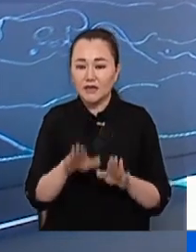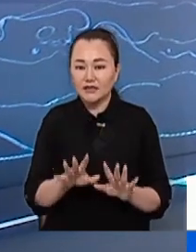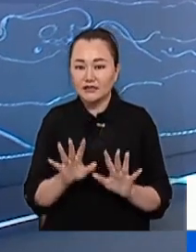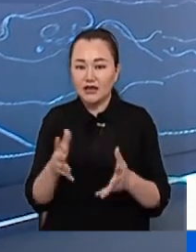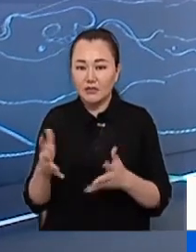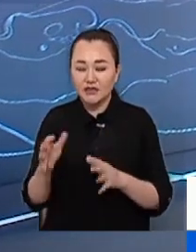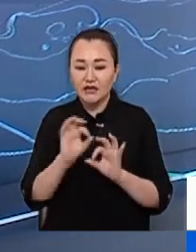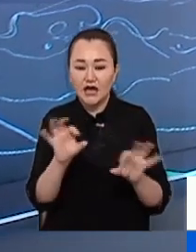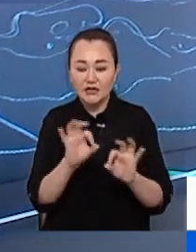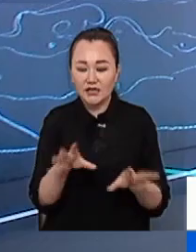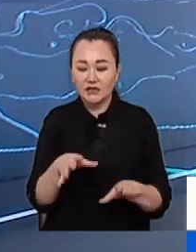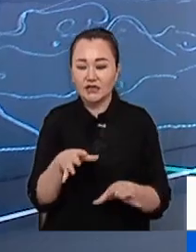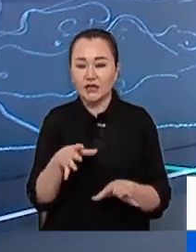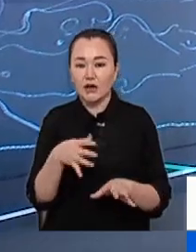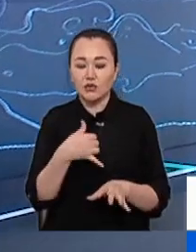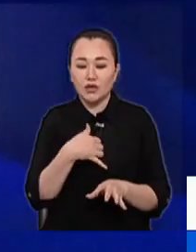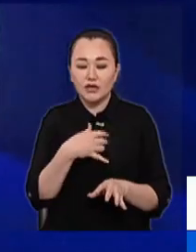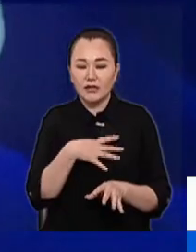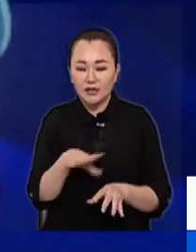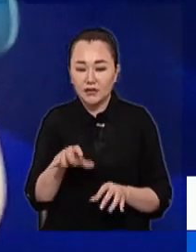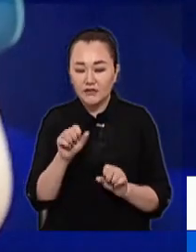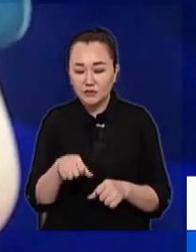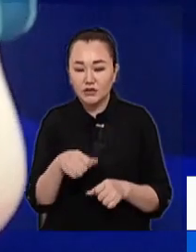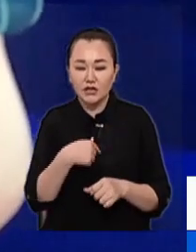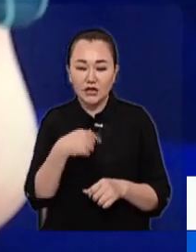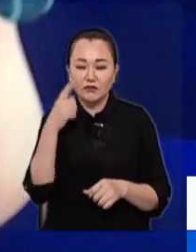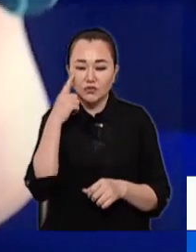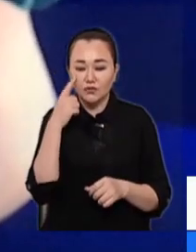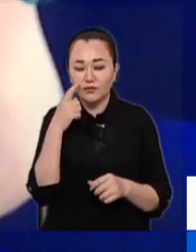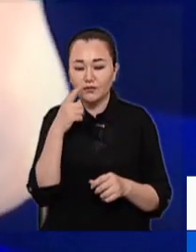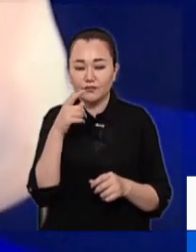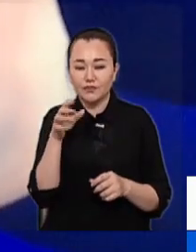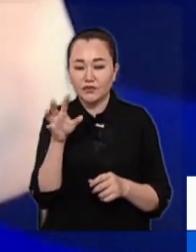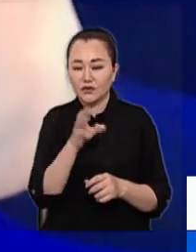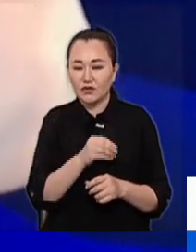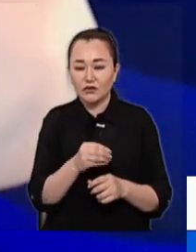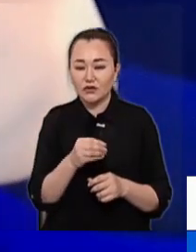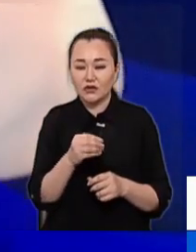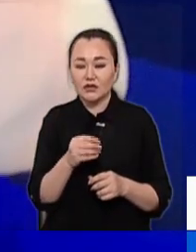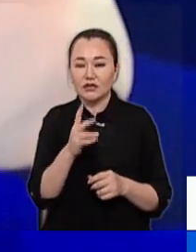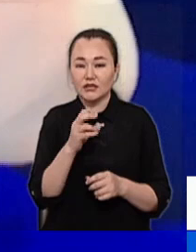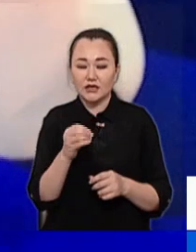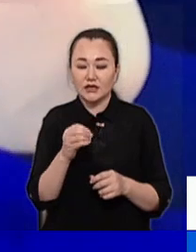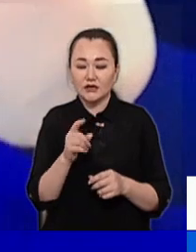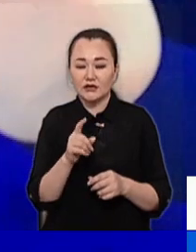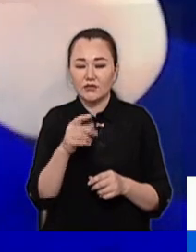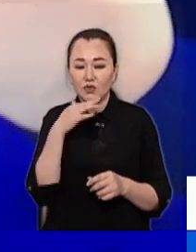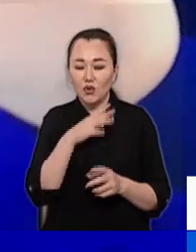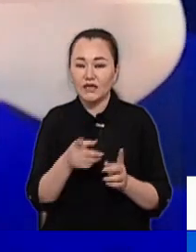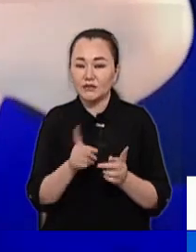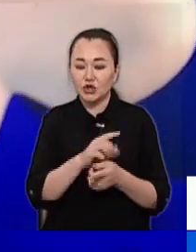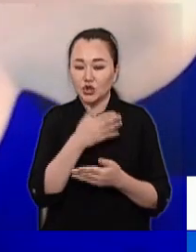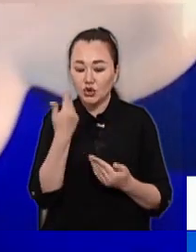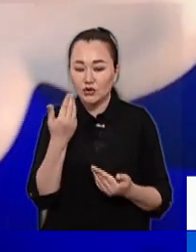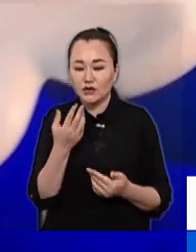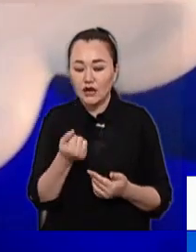событий. Ну, я думаю, что не так уж много что-то изменилось, да, то